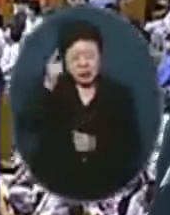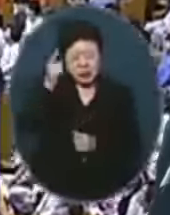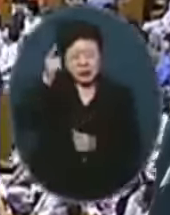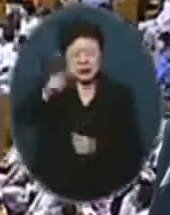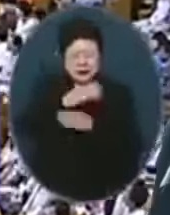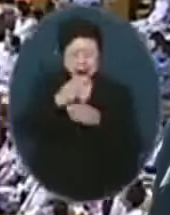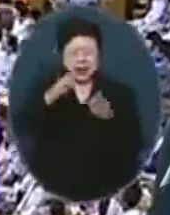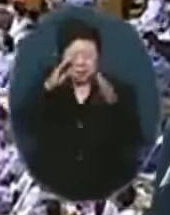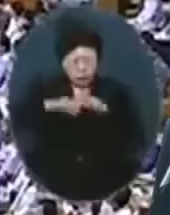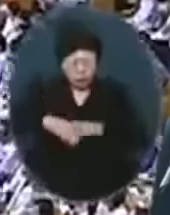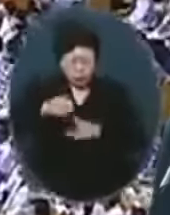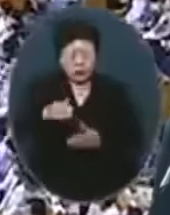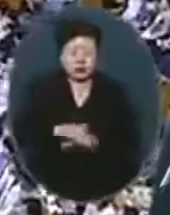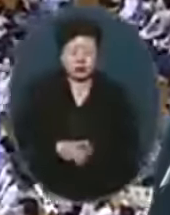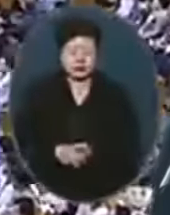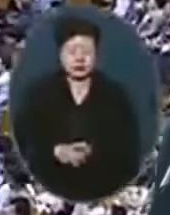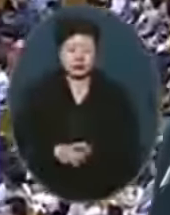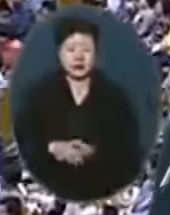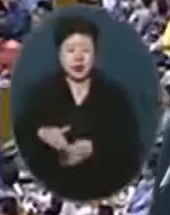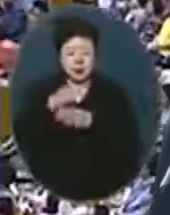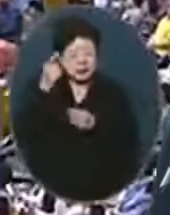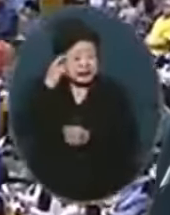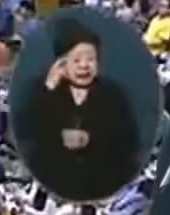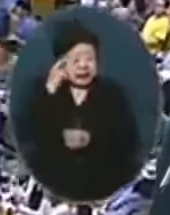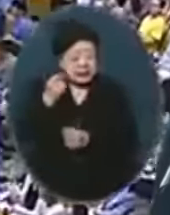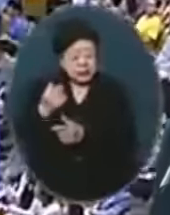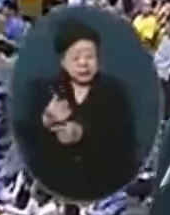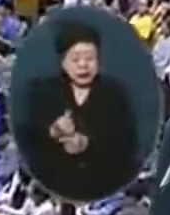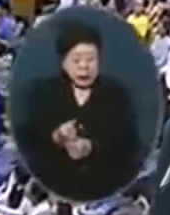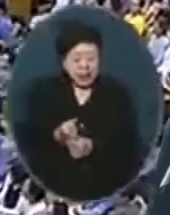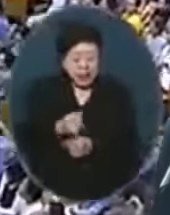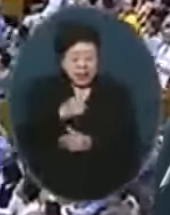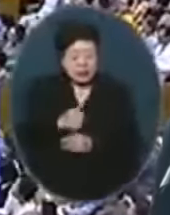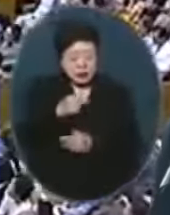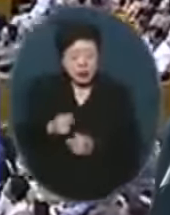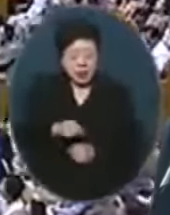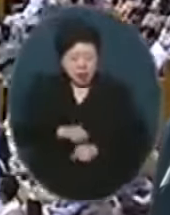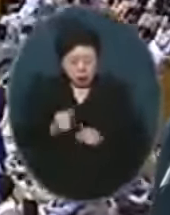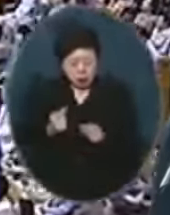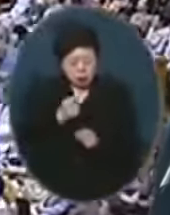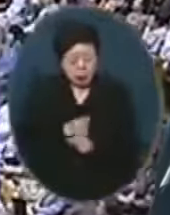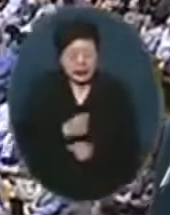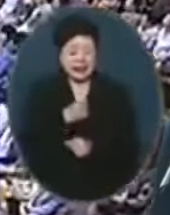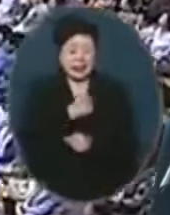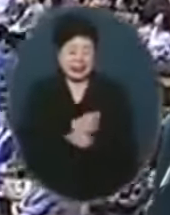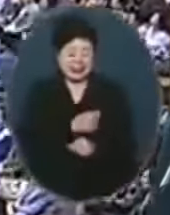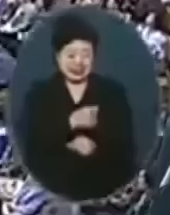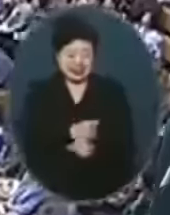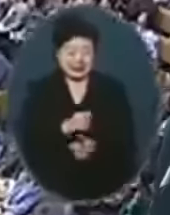높아진 것을 다 무너뜨리고 모든 생각을 사로잡아 그리스도에게